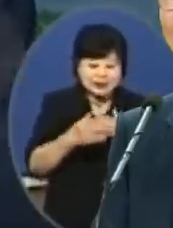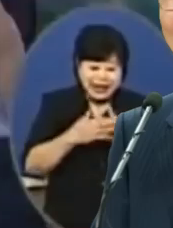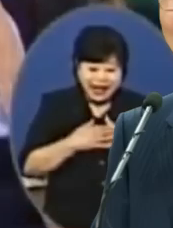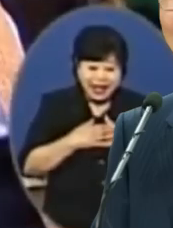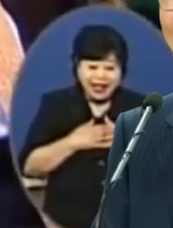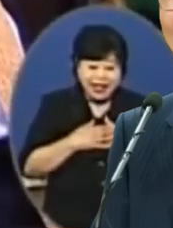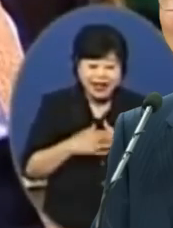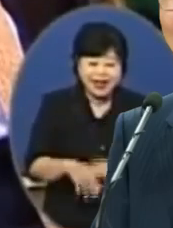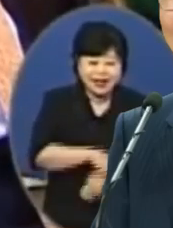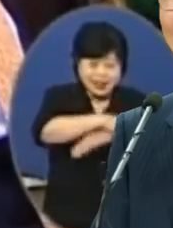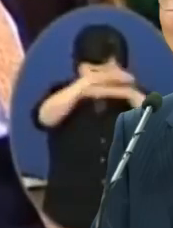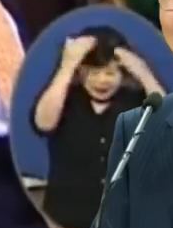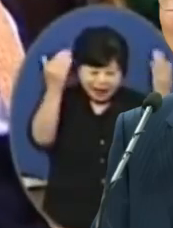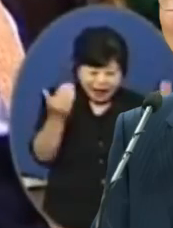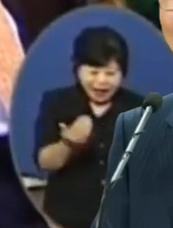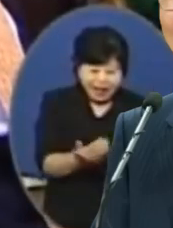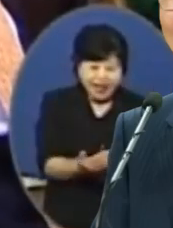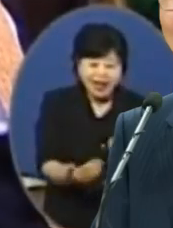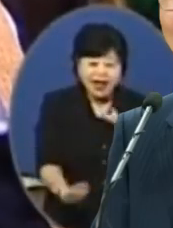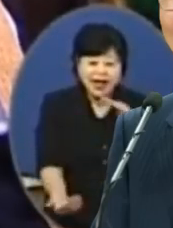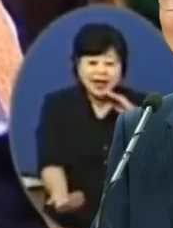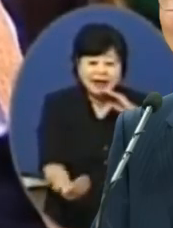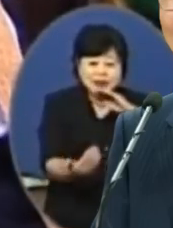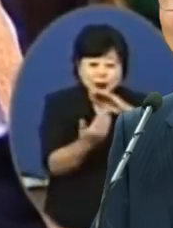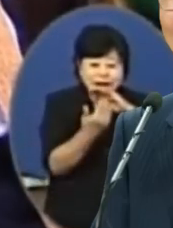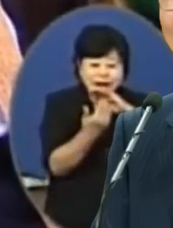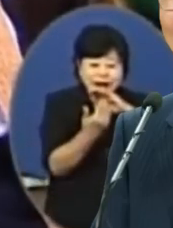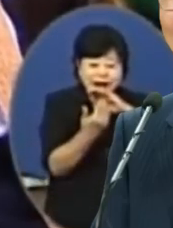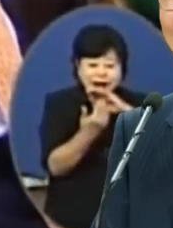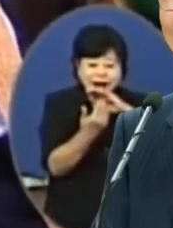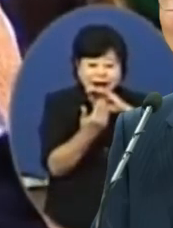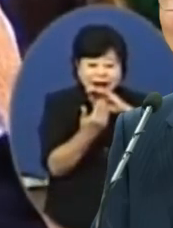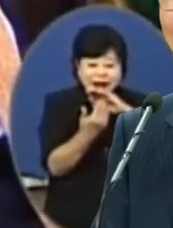내가 다 이루었다.